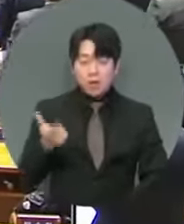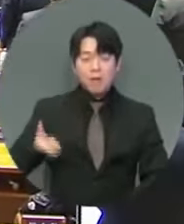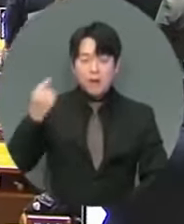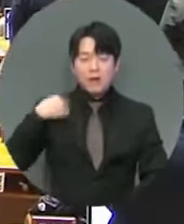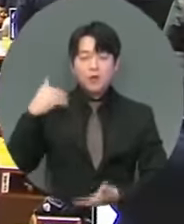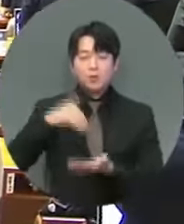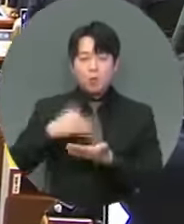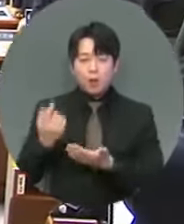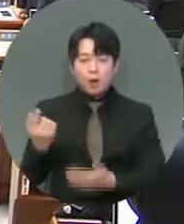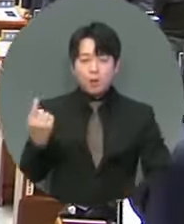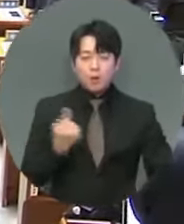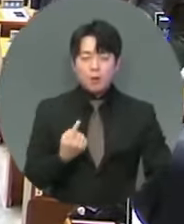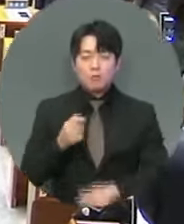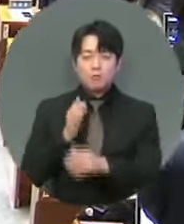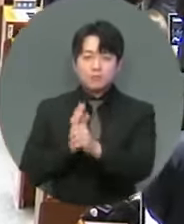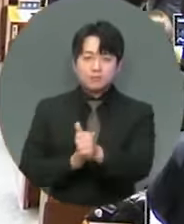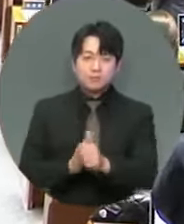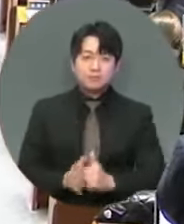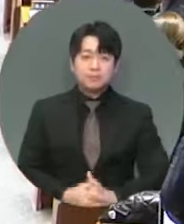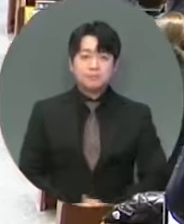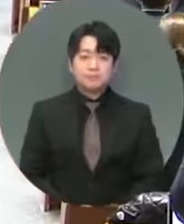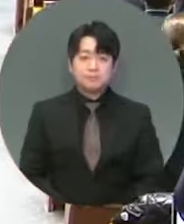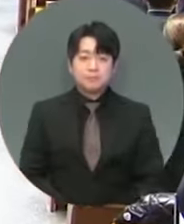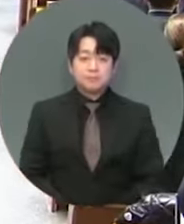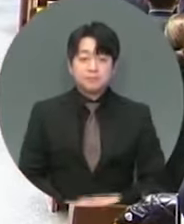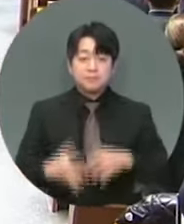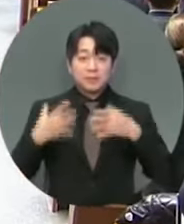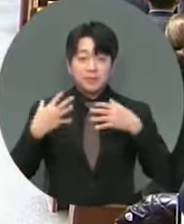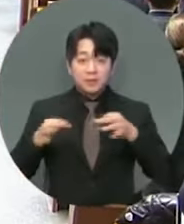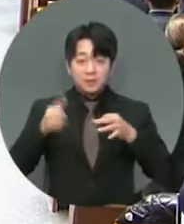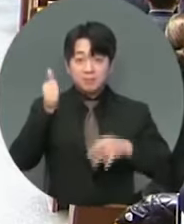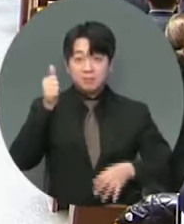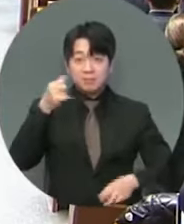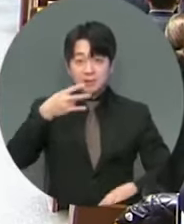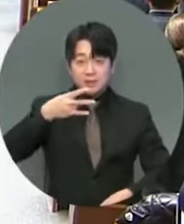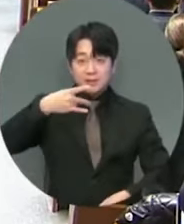어서 빨리 돌아오십시오. 김희정 의원,